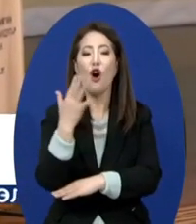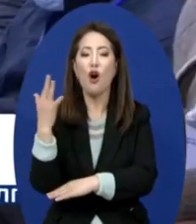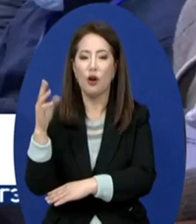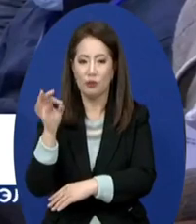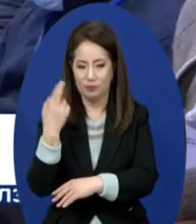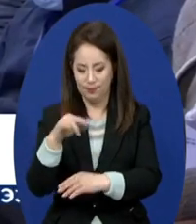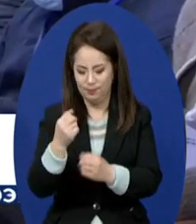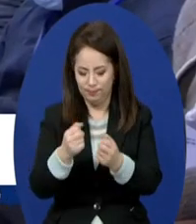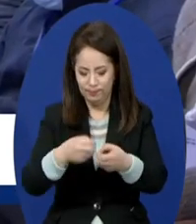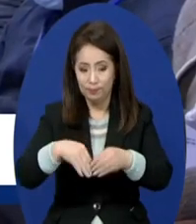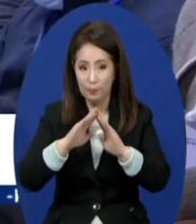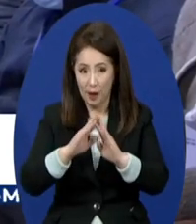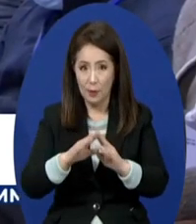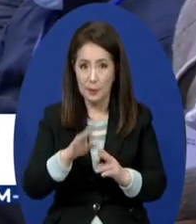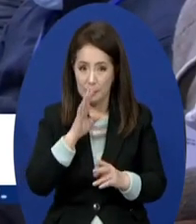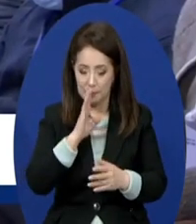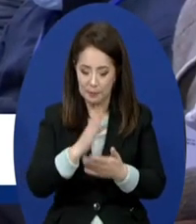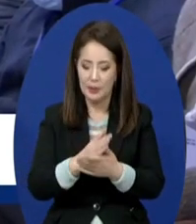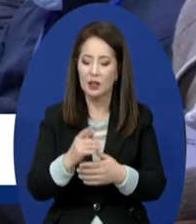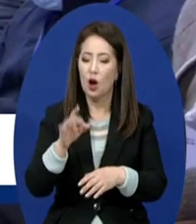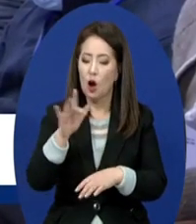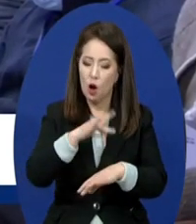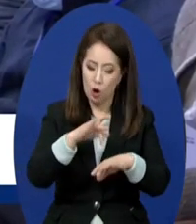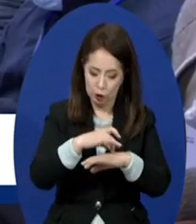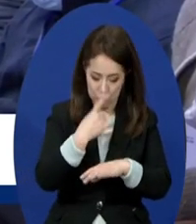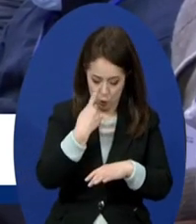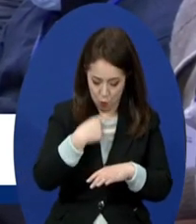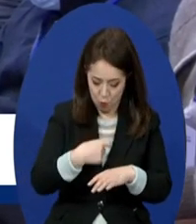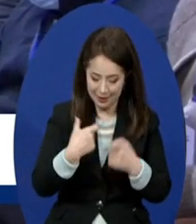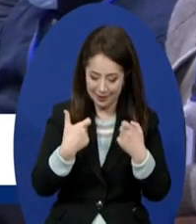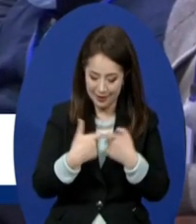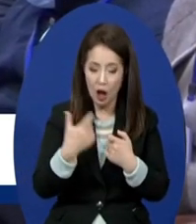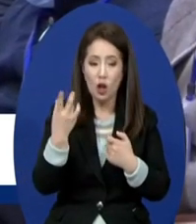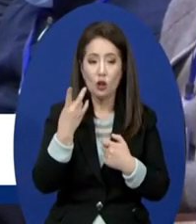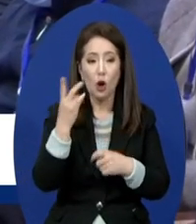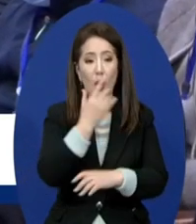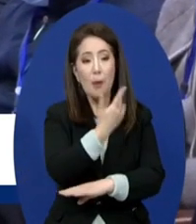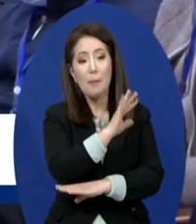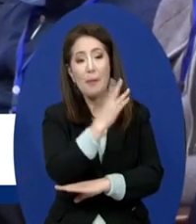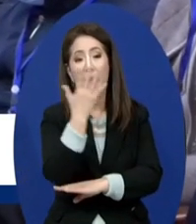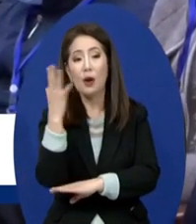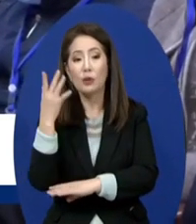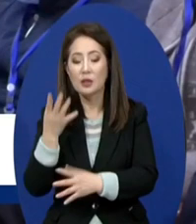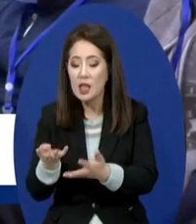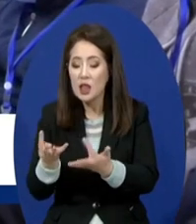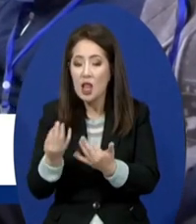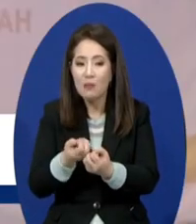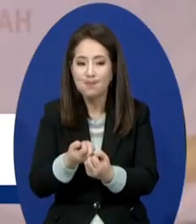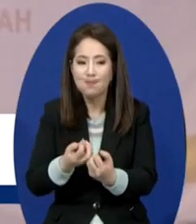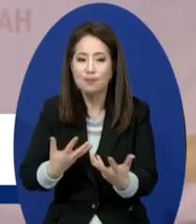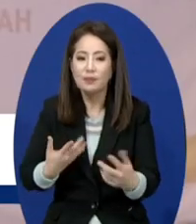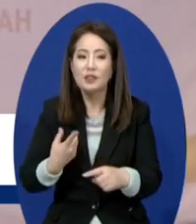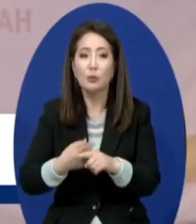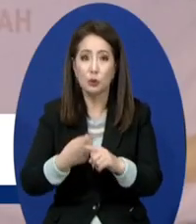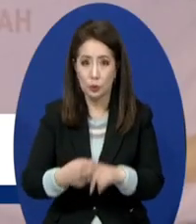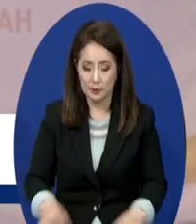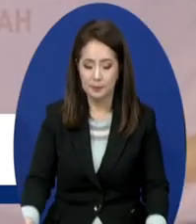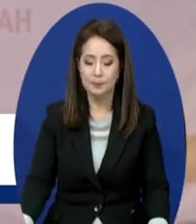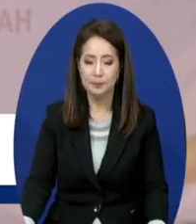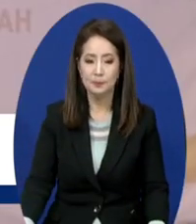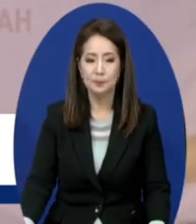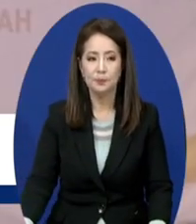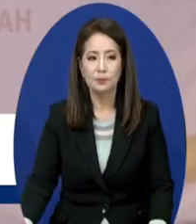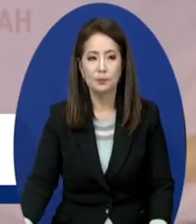ойн зурвас байгуулах, суурин газрын нэг хүнд ногдох ногоон байгууламжийн хэмжээг нэмэгдүүлэх. Том